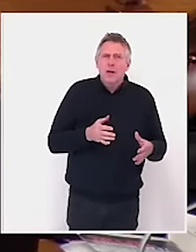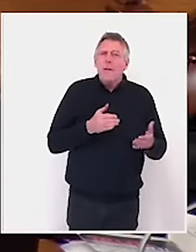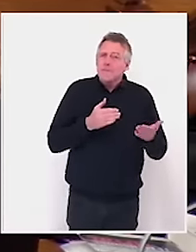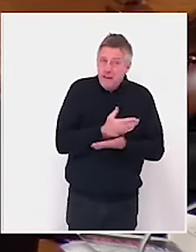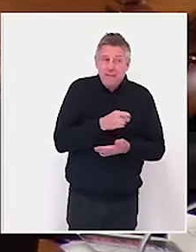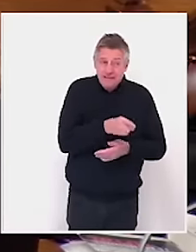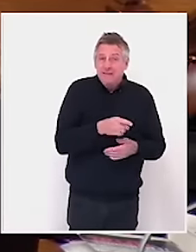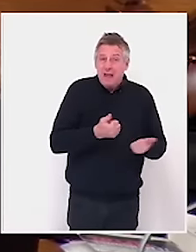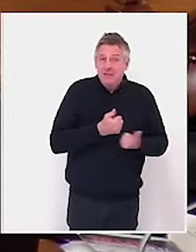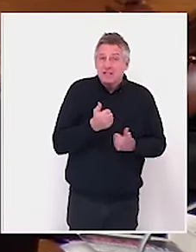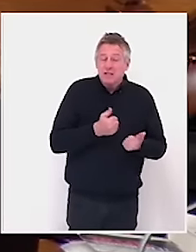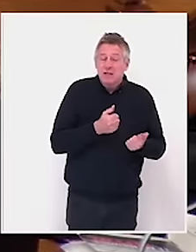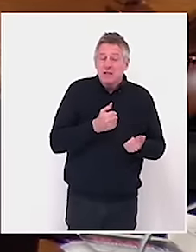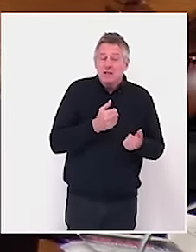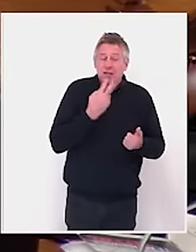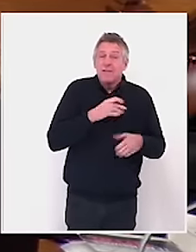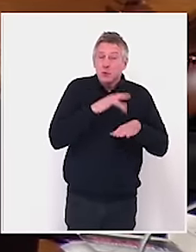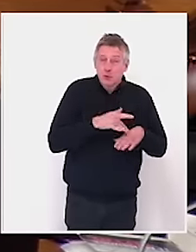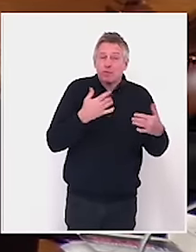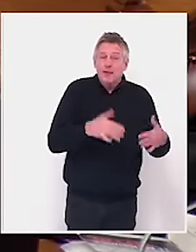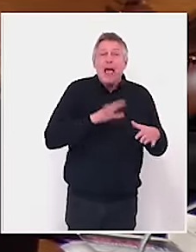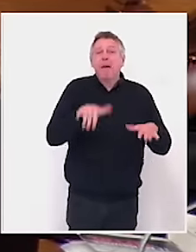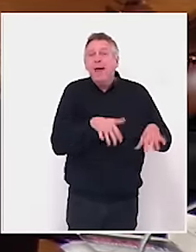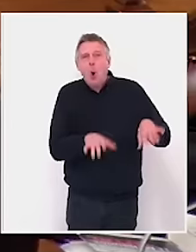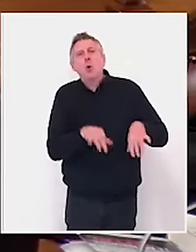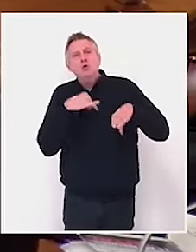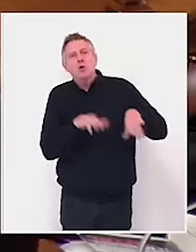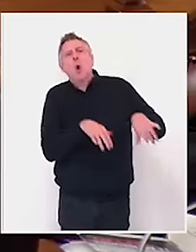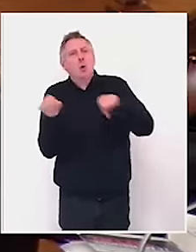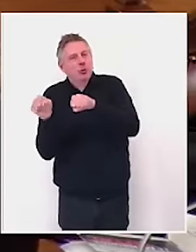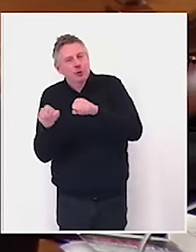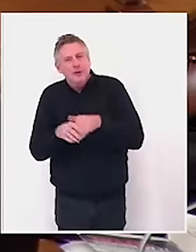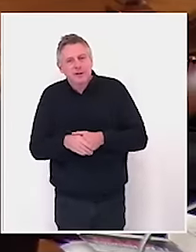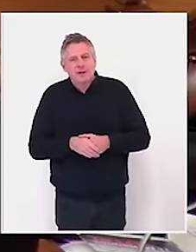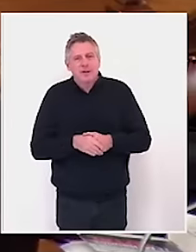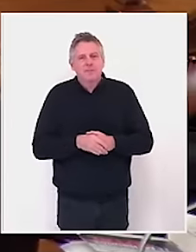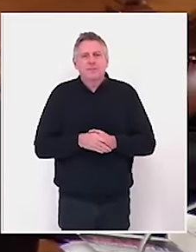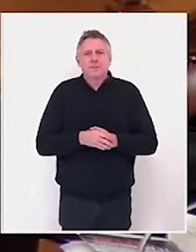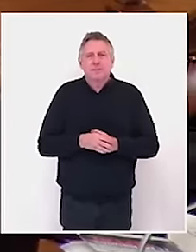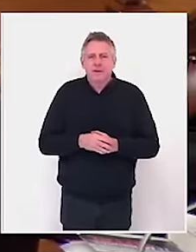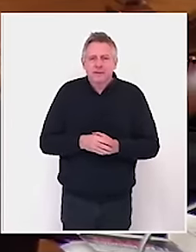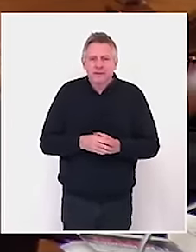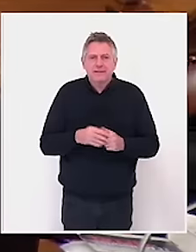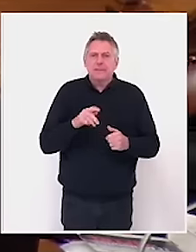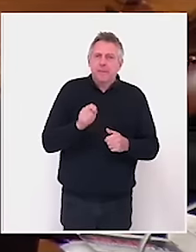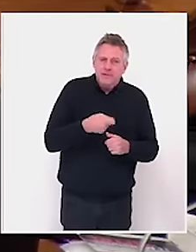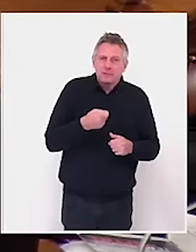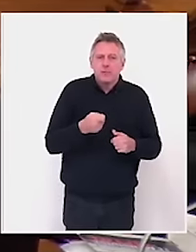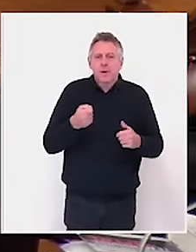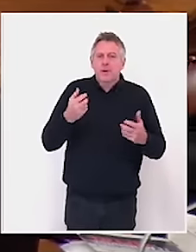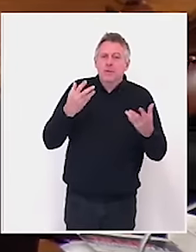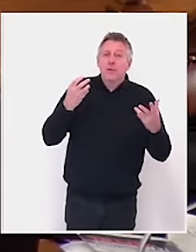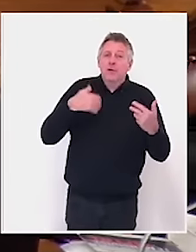service civique ou qui passent par l'apprentissage. Dans les deux cas, même si, enfin, en tenant compte évidemment qu'ils soient volontaires, parce